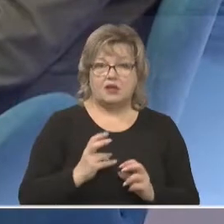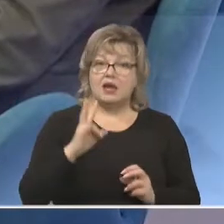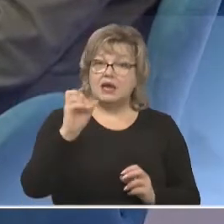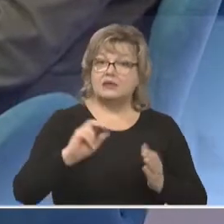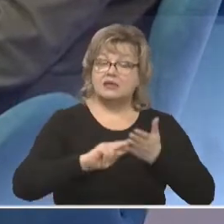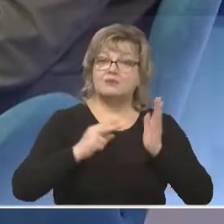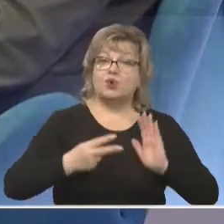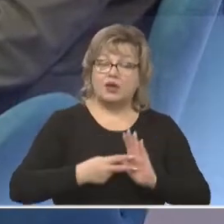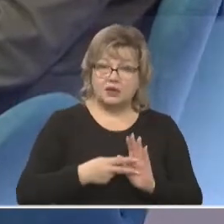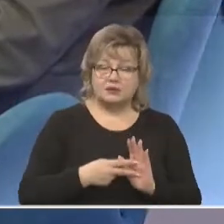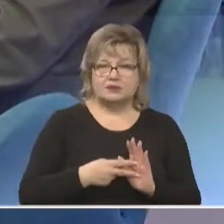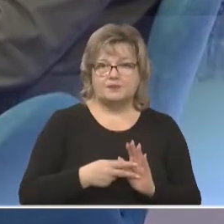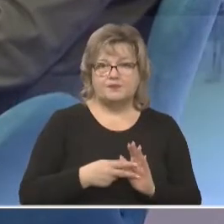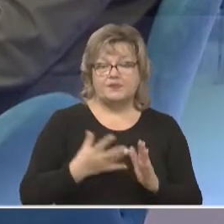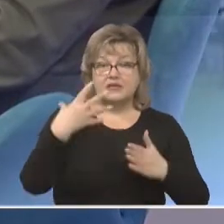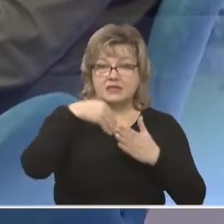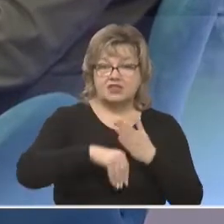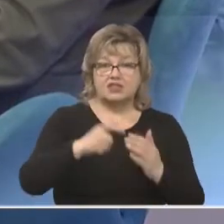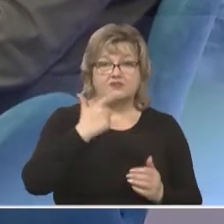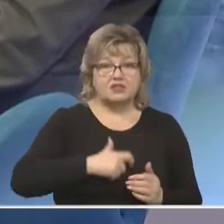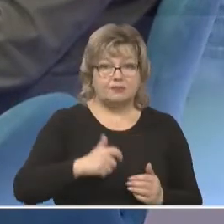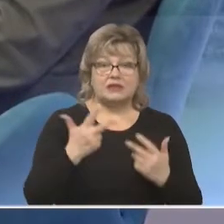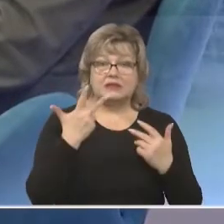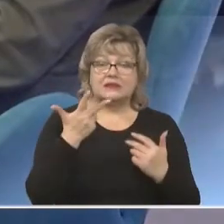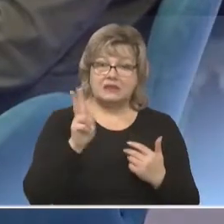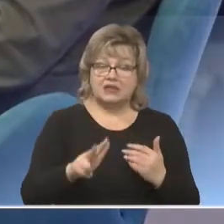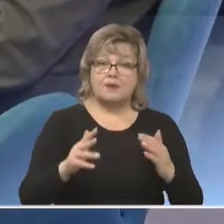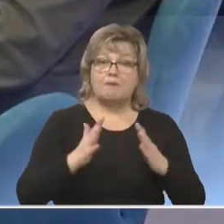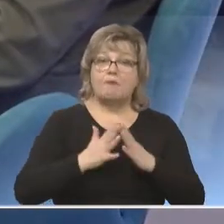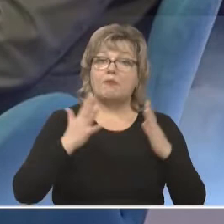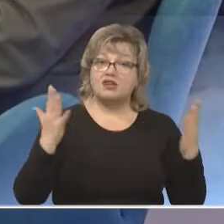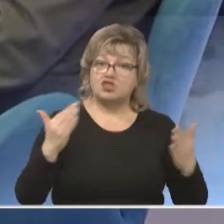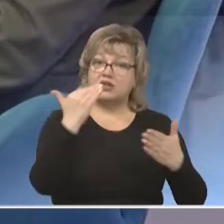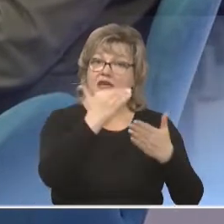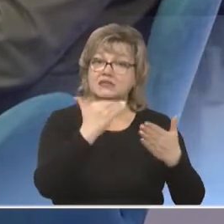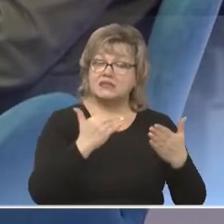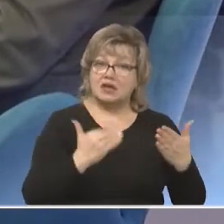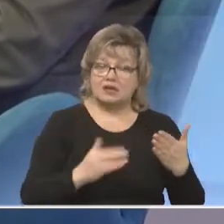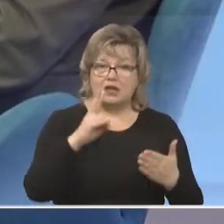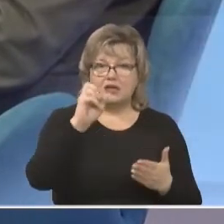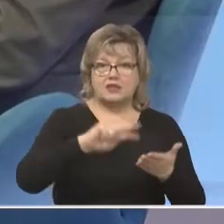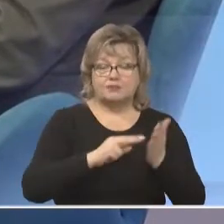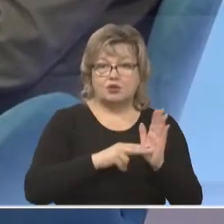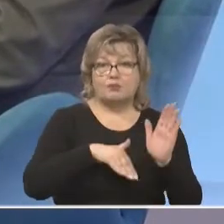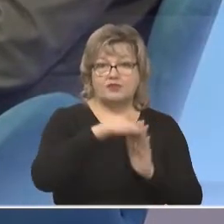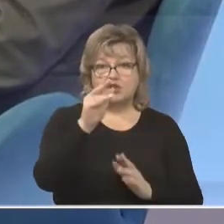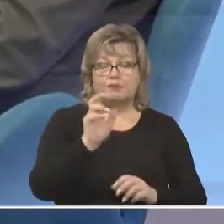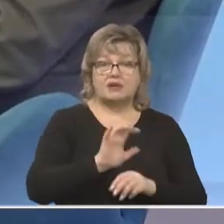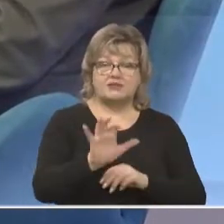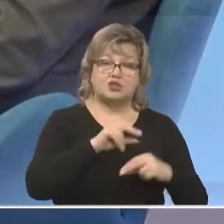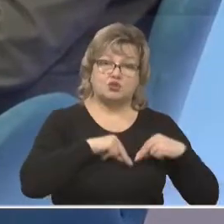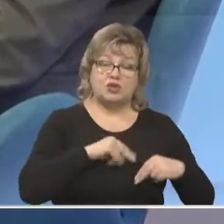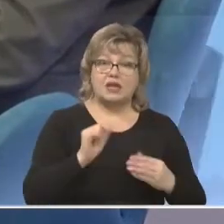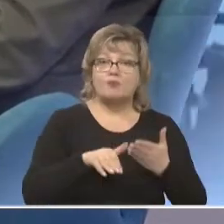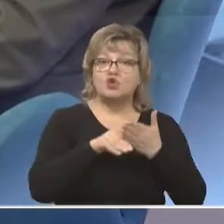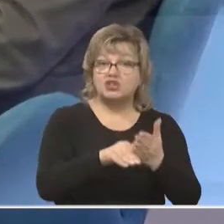проект содержит в себе три больших раздела. Национальный проект повышения производительности труда и поддержка